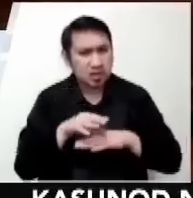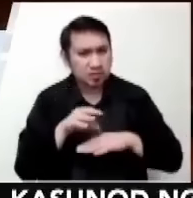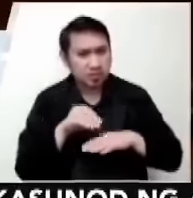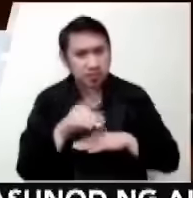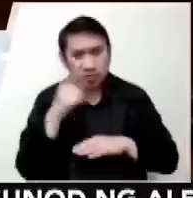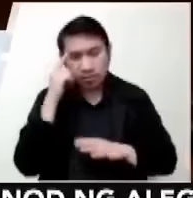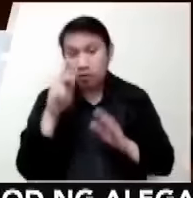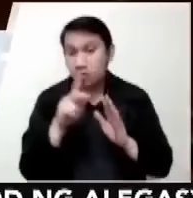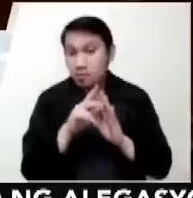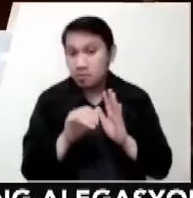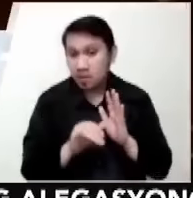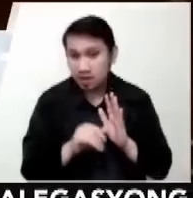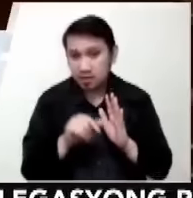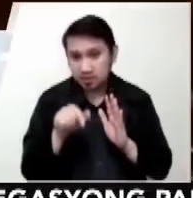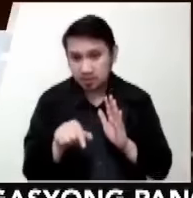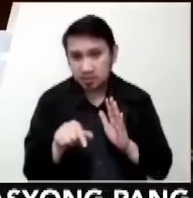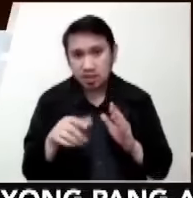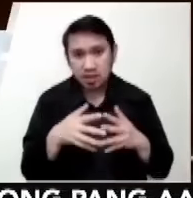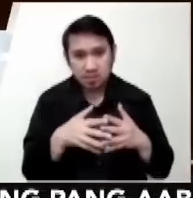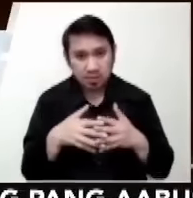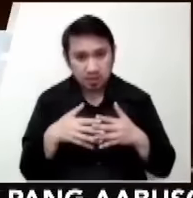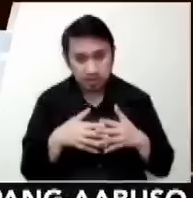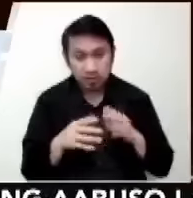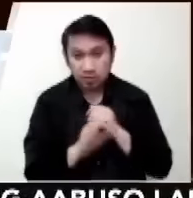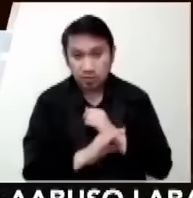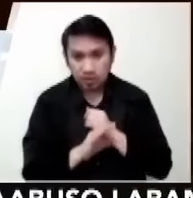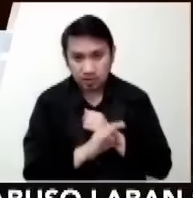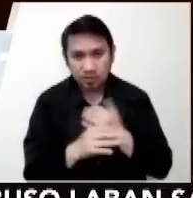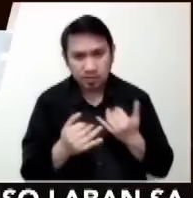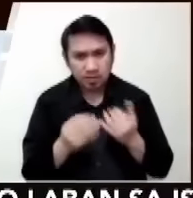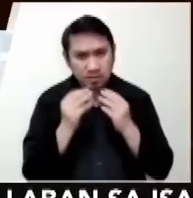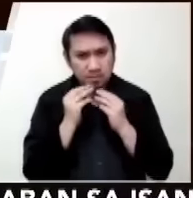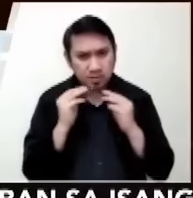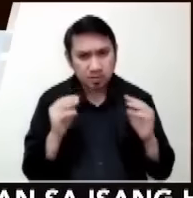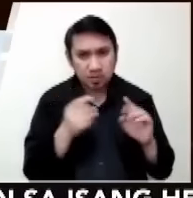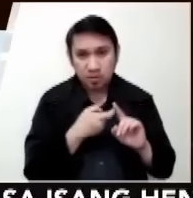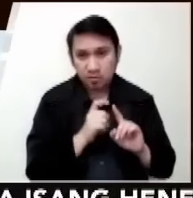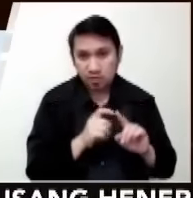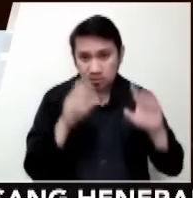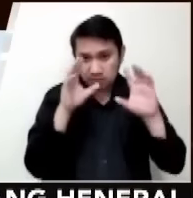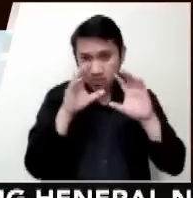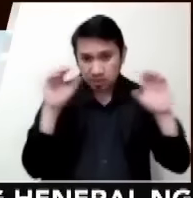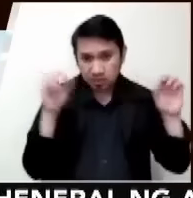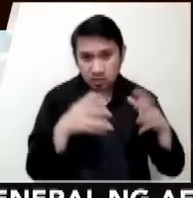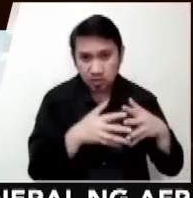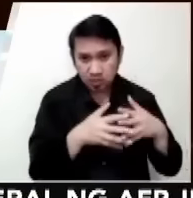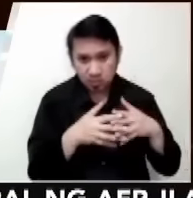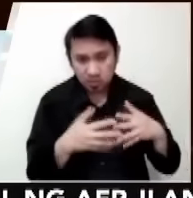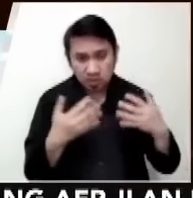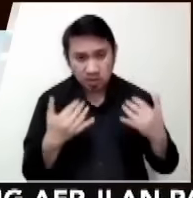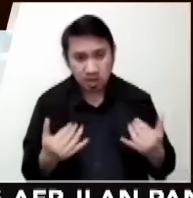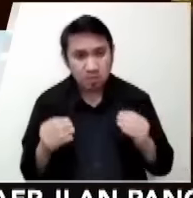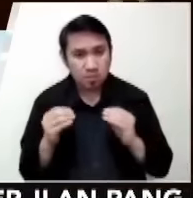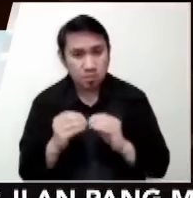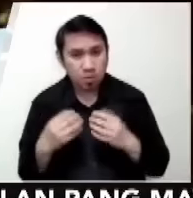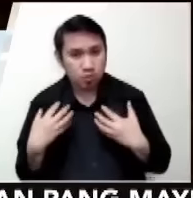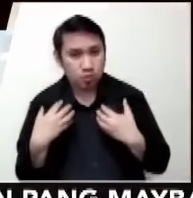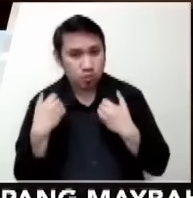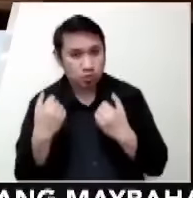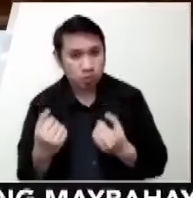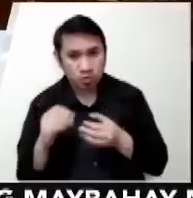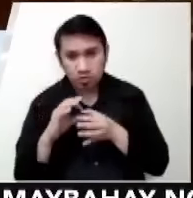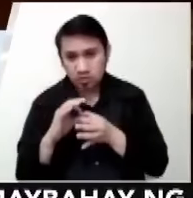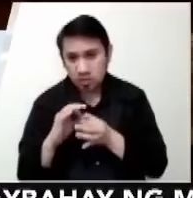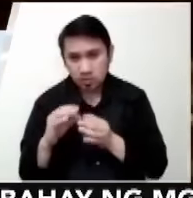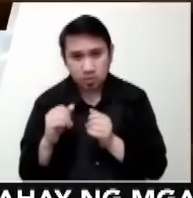Pangulo ng Amerika. Hatid ni Blinken ang mensahe mula kay U.S. President Joe Biden na buo at matibay ang alyansa ng Pilipinas at Amerika sa